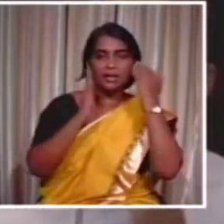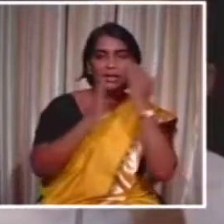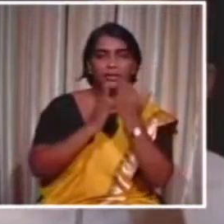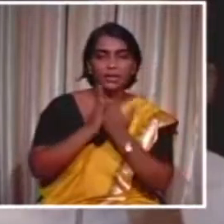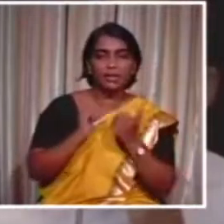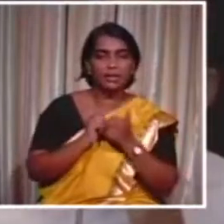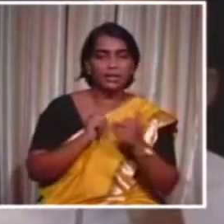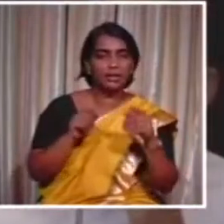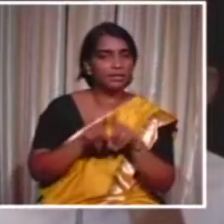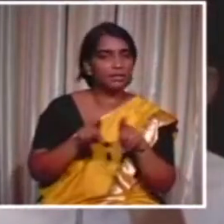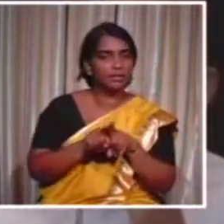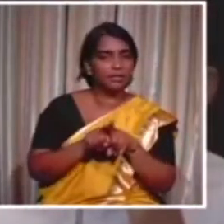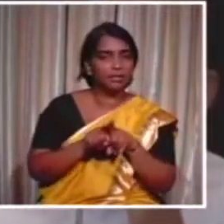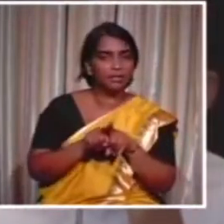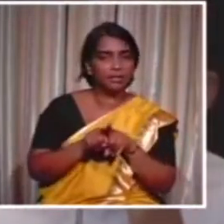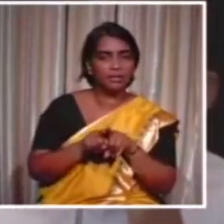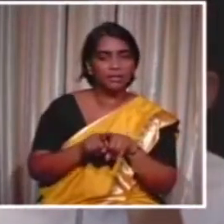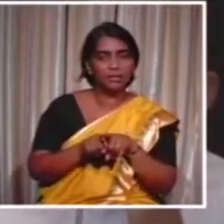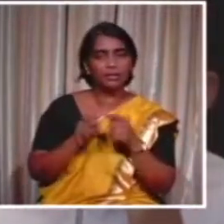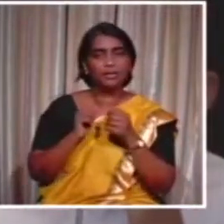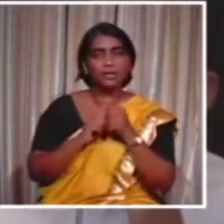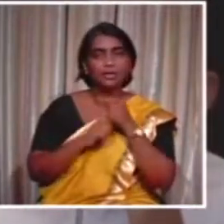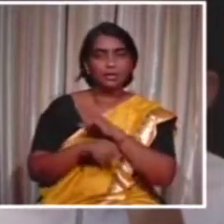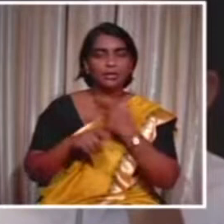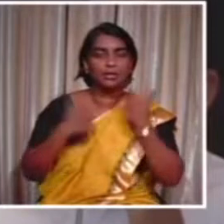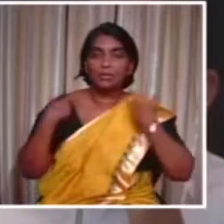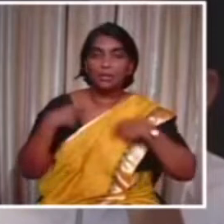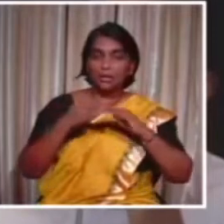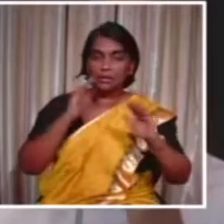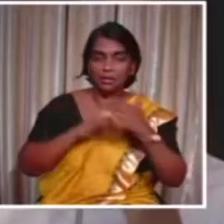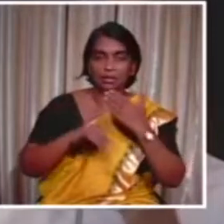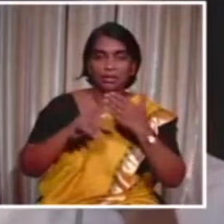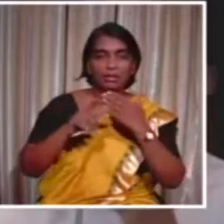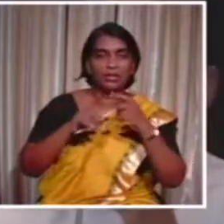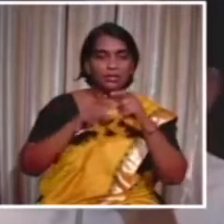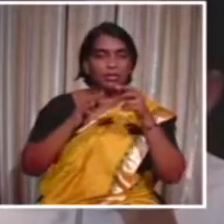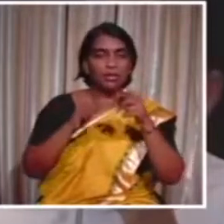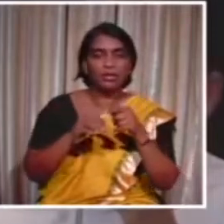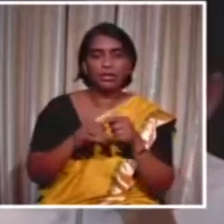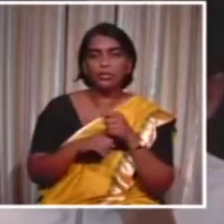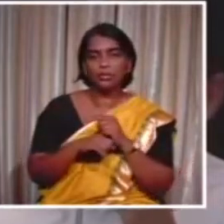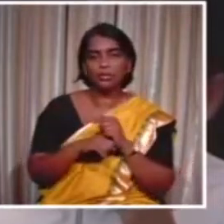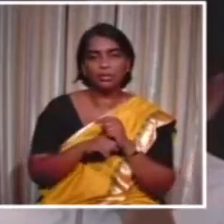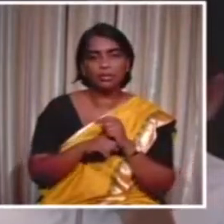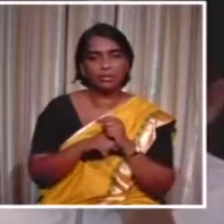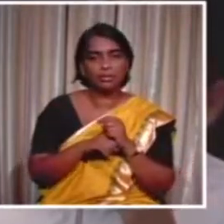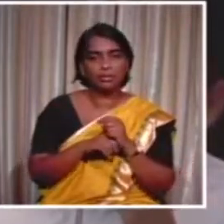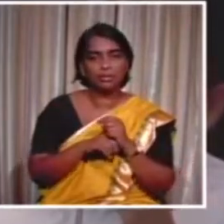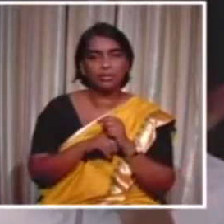පැහැදිලිවම මහින්ද රාජපක්ෂ මහත්තුමාට නෙවෙයි යන්න කියන්න කියලා. අරගල භූමිය ගහලා තිබුණා ගෝඨගෝම් කියලා.